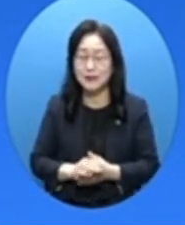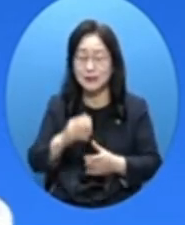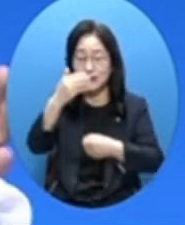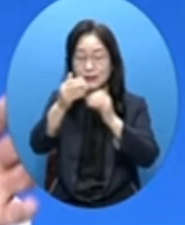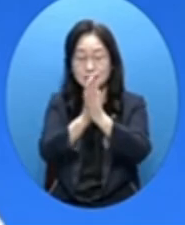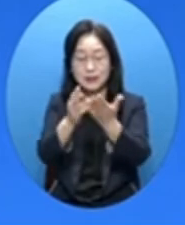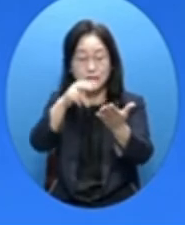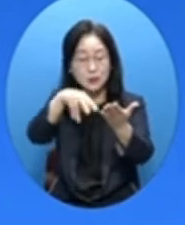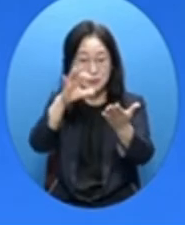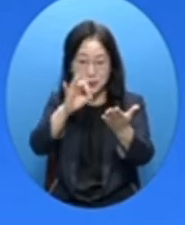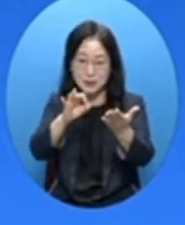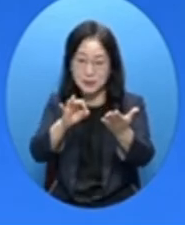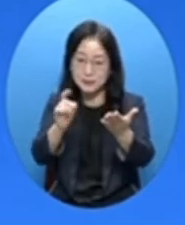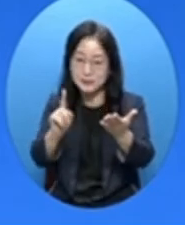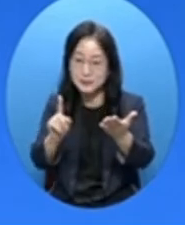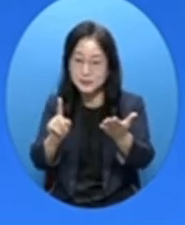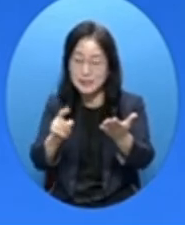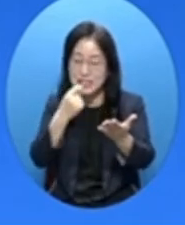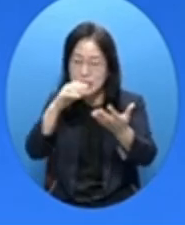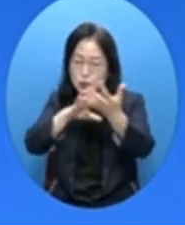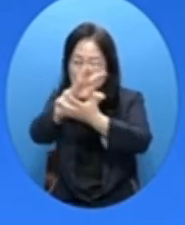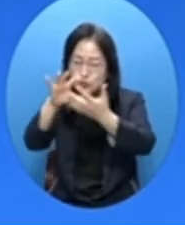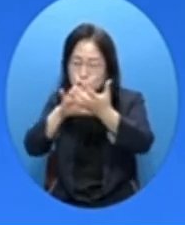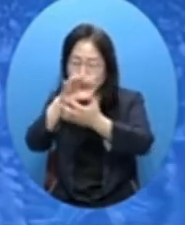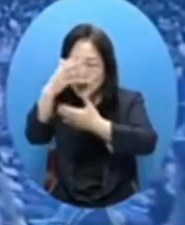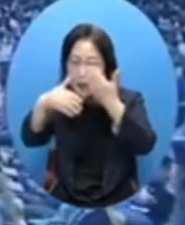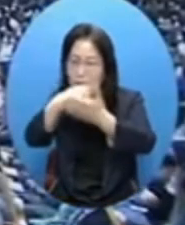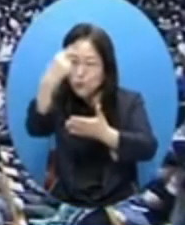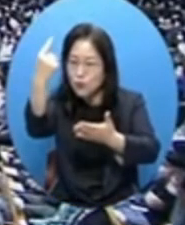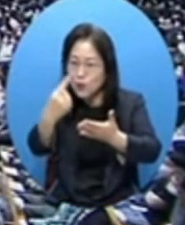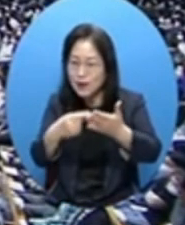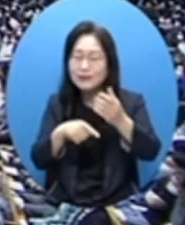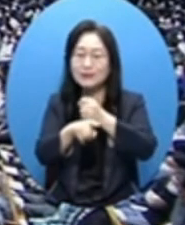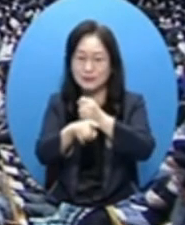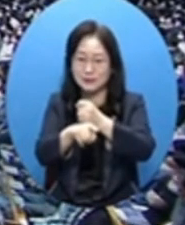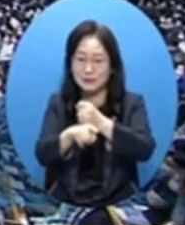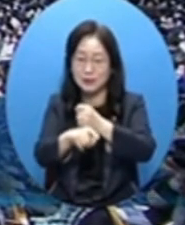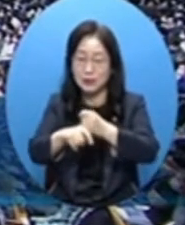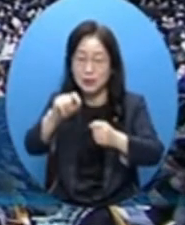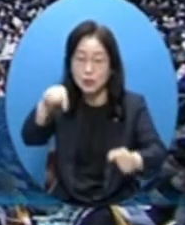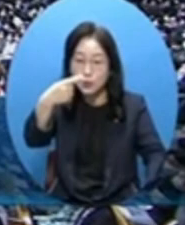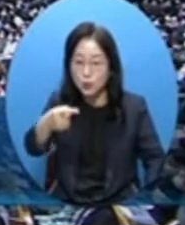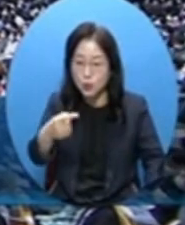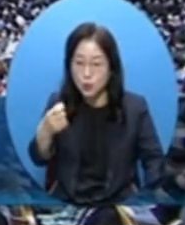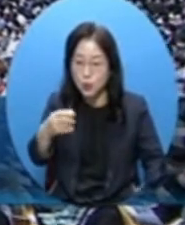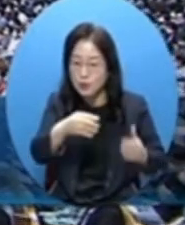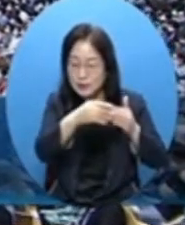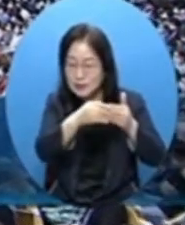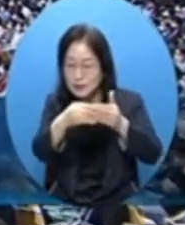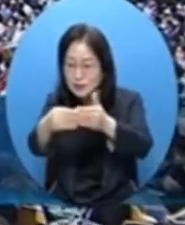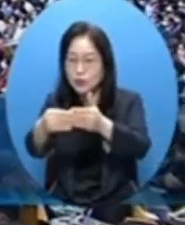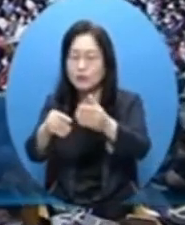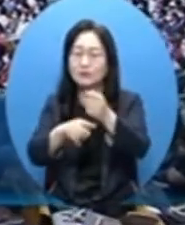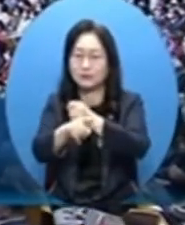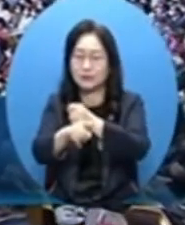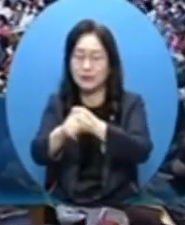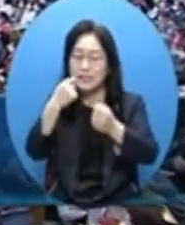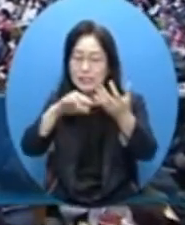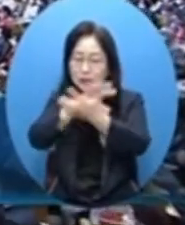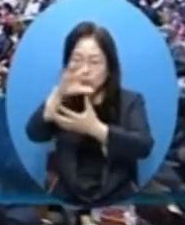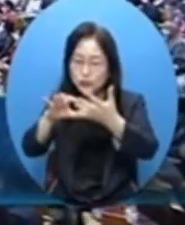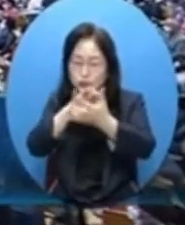성경을 보니까이 구름이 하나님의 임재를 상징했고이 구름이 길을 인도했습니다 길을 인도한 구름에